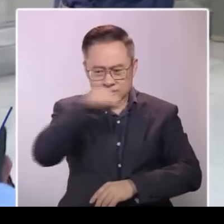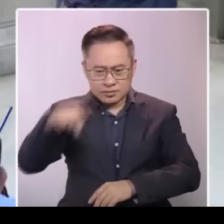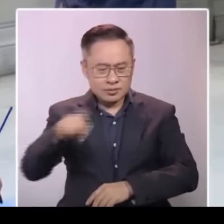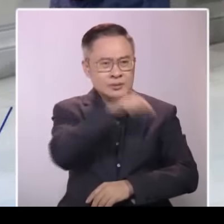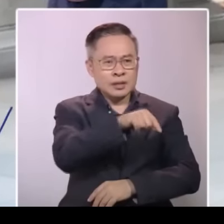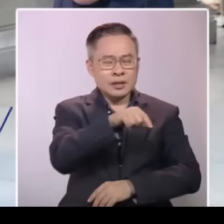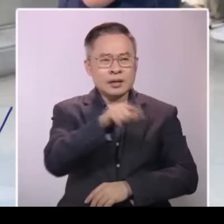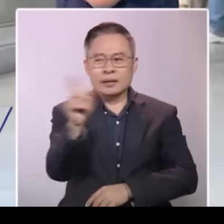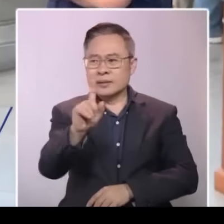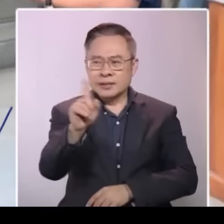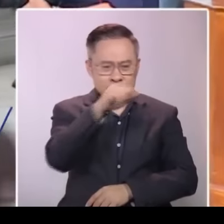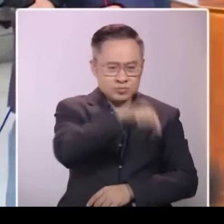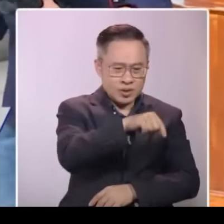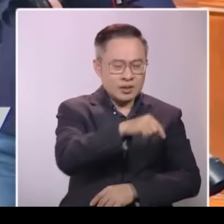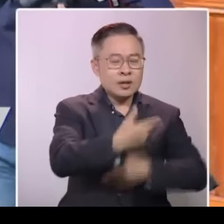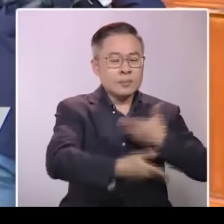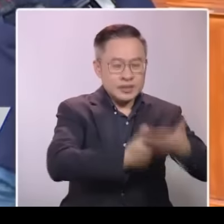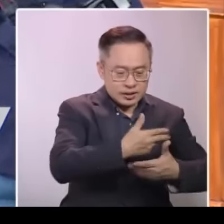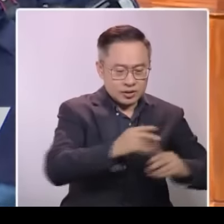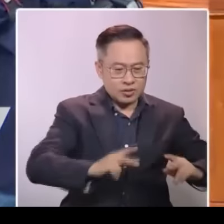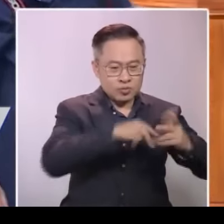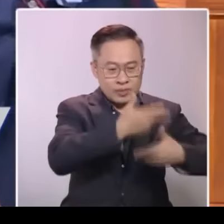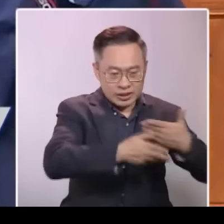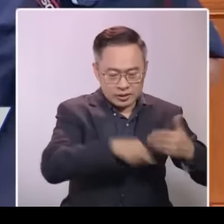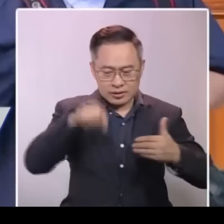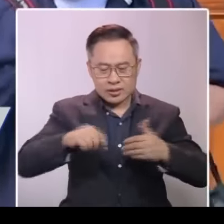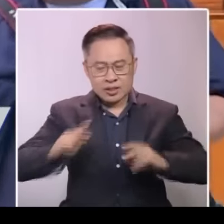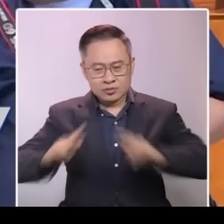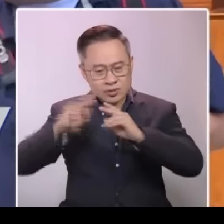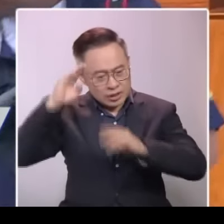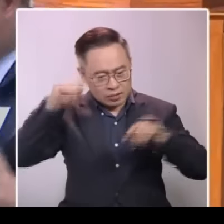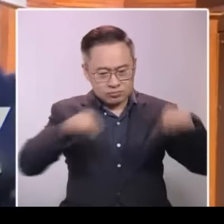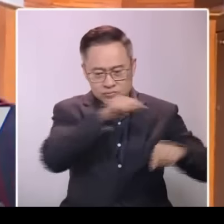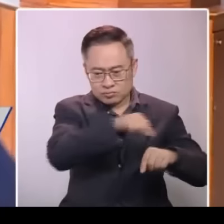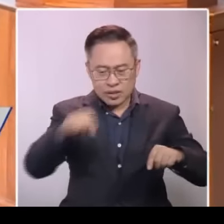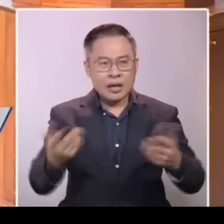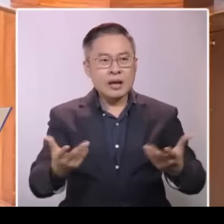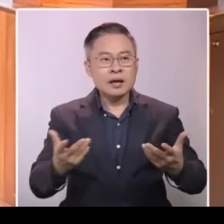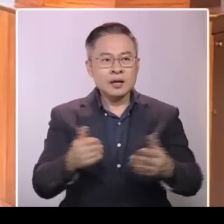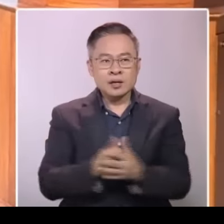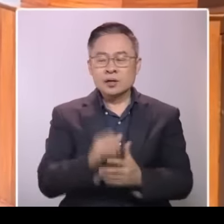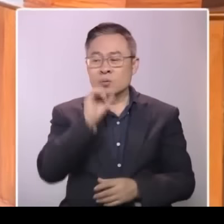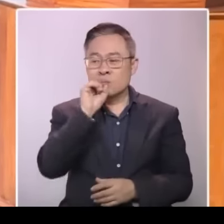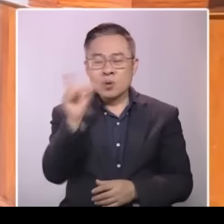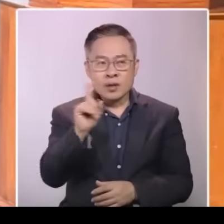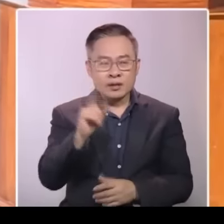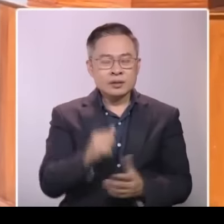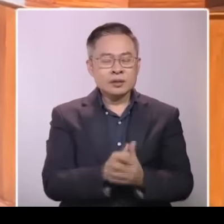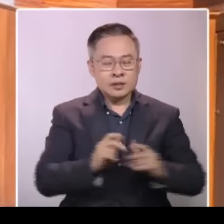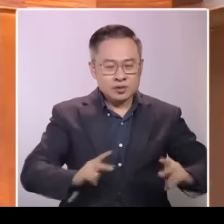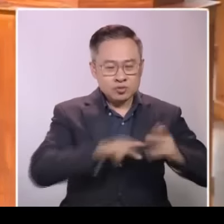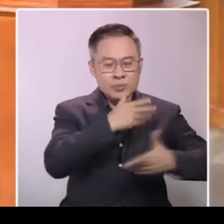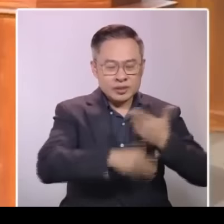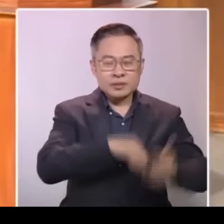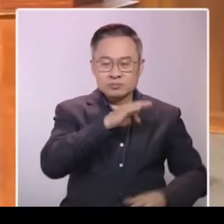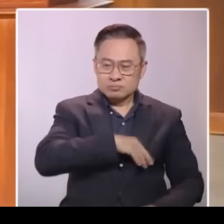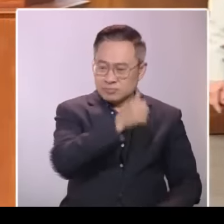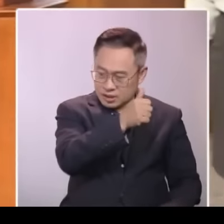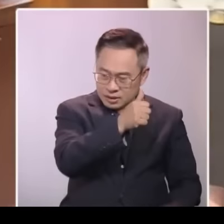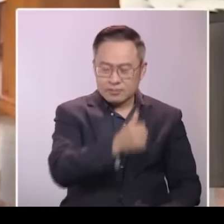มแล้วอันไหนดีกว่ากันระหว่างพาณิชย์กับกลาโหมคุณภูมิธรรมไม่ได้ตอบแต่คุณภูมิธรรมตอบไปว่าพาณิชย์ก็ดี